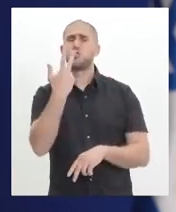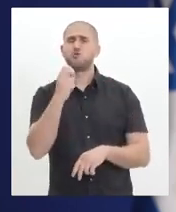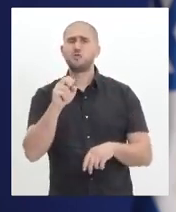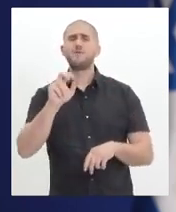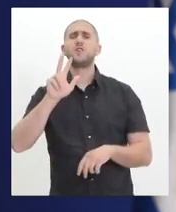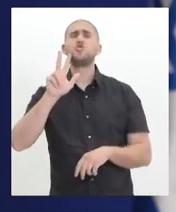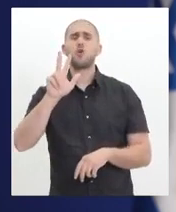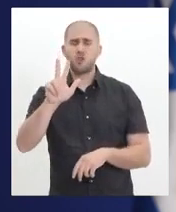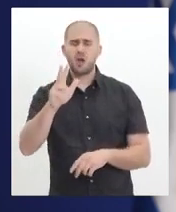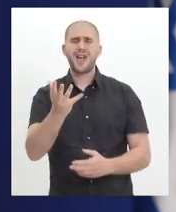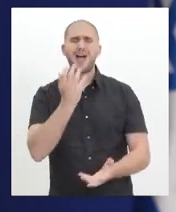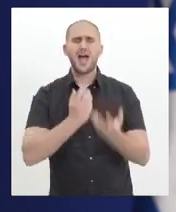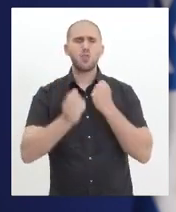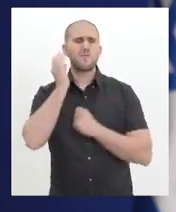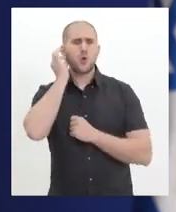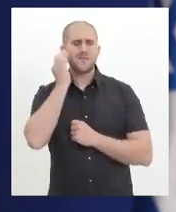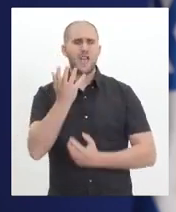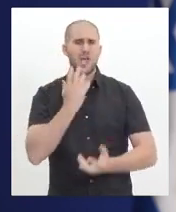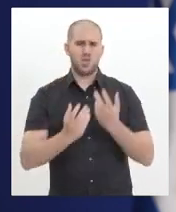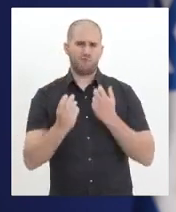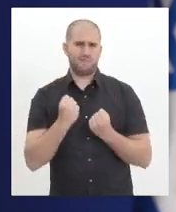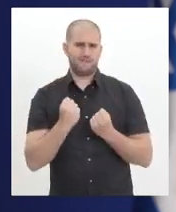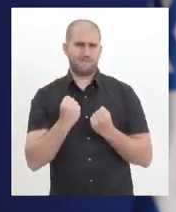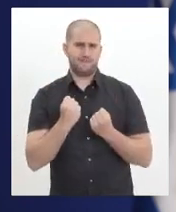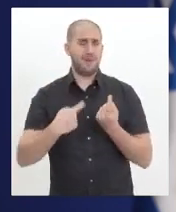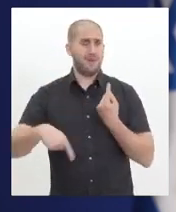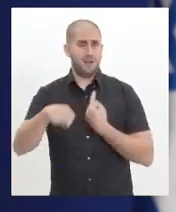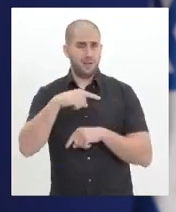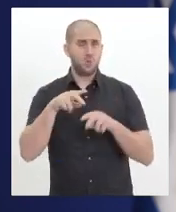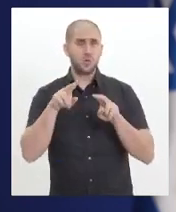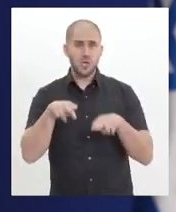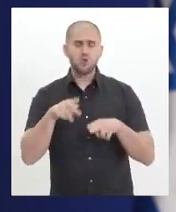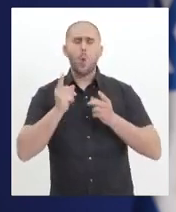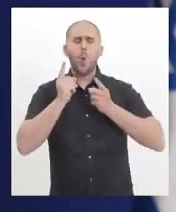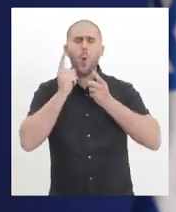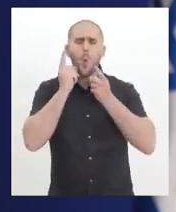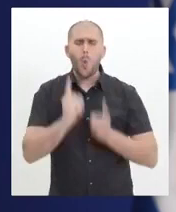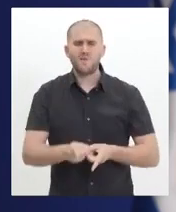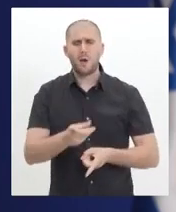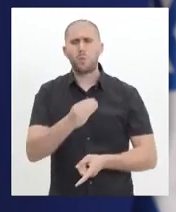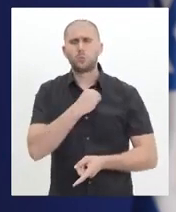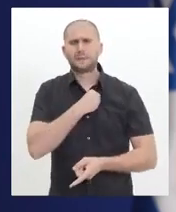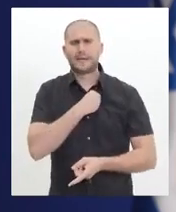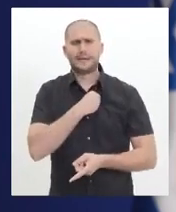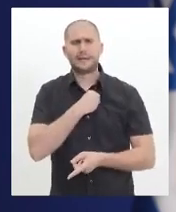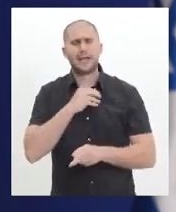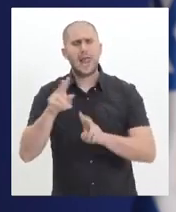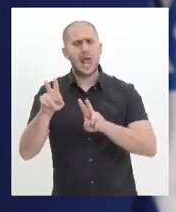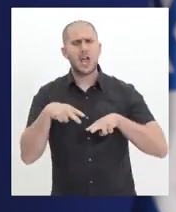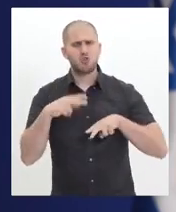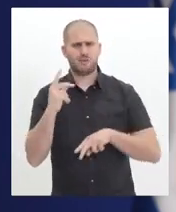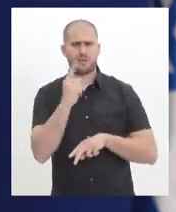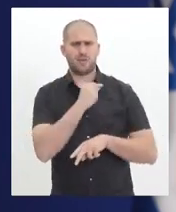133 חטופות חטופים ולנו יש את החובה המוסרית להשיב אותם